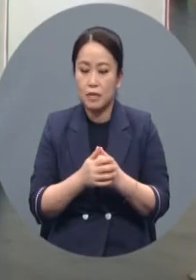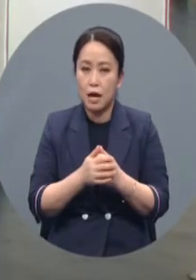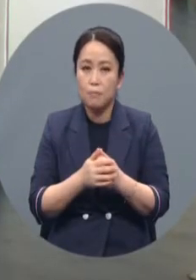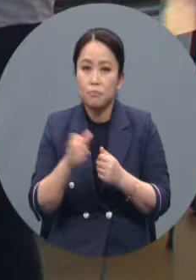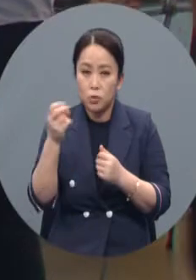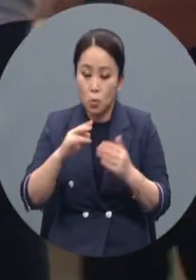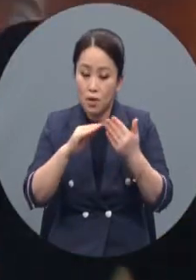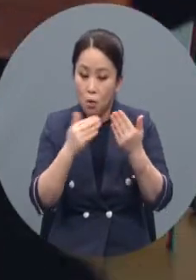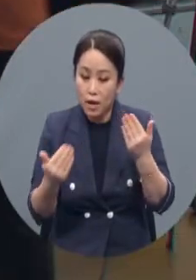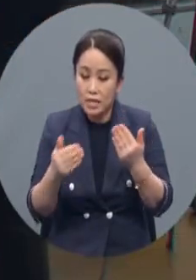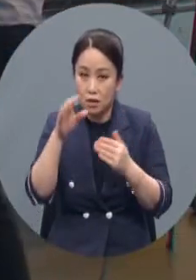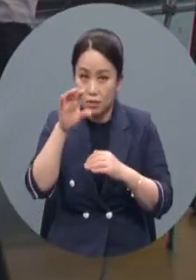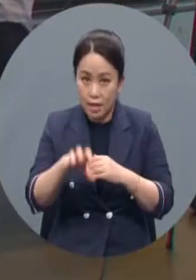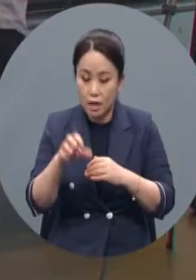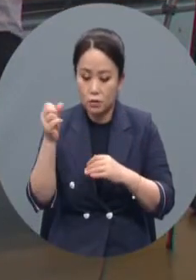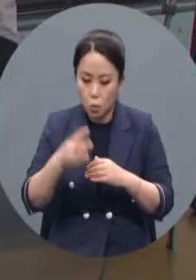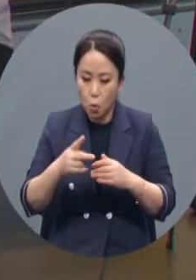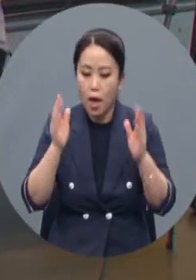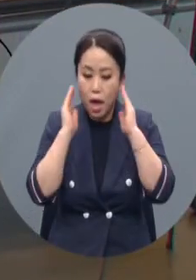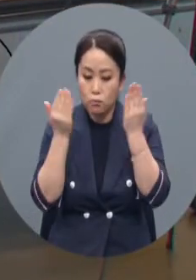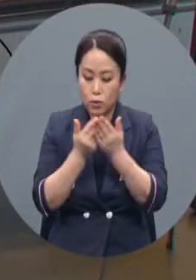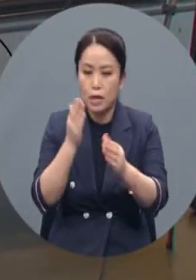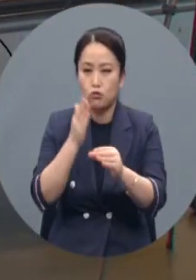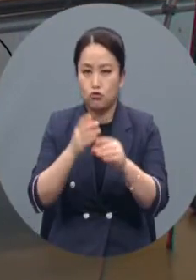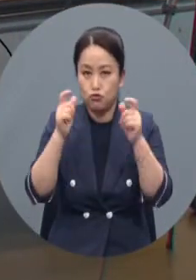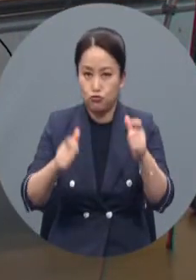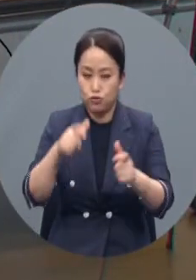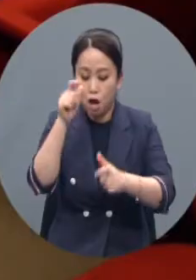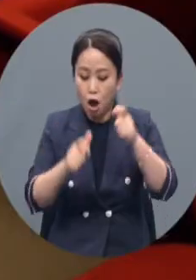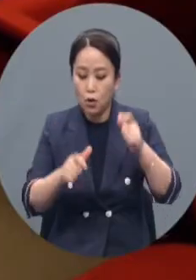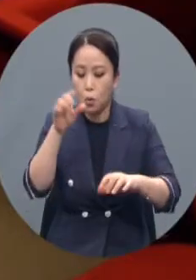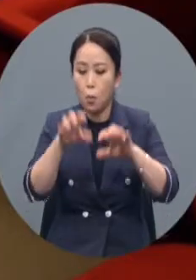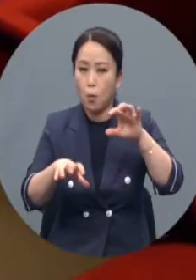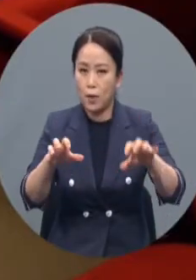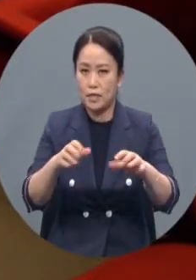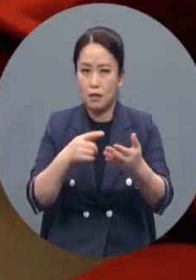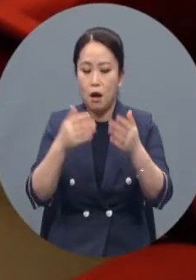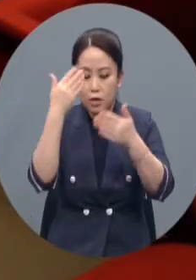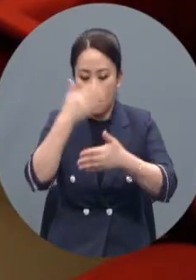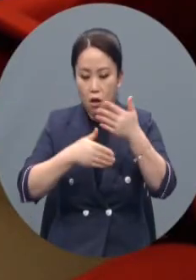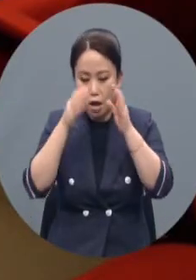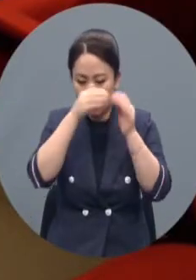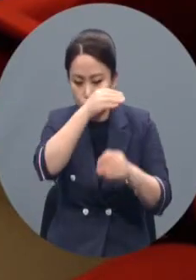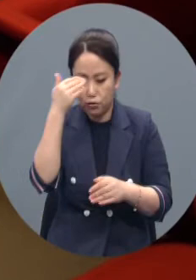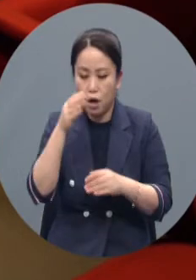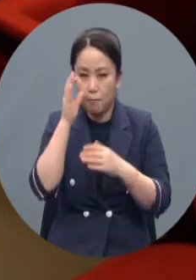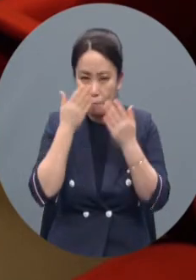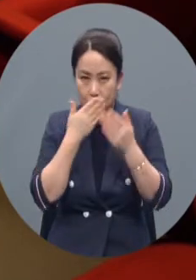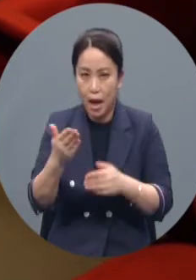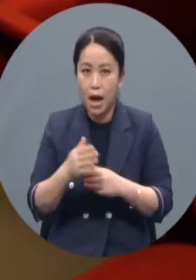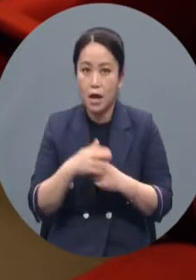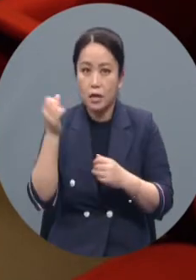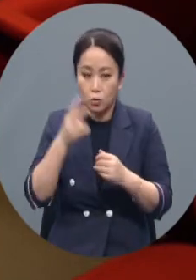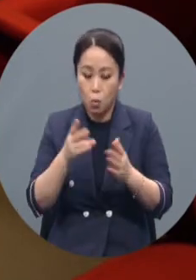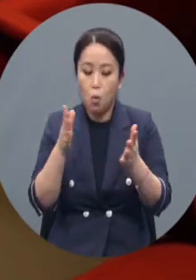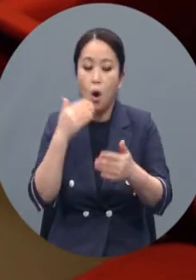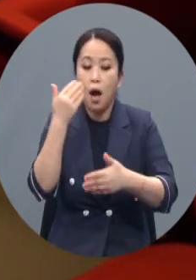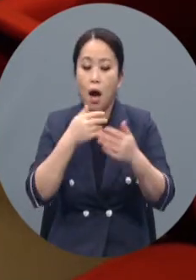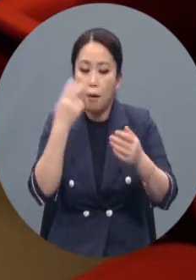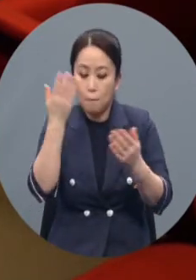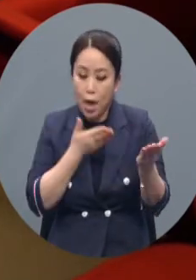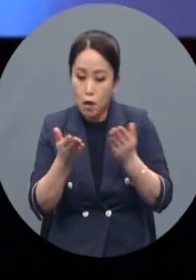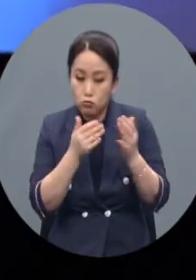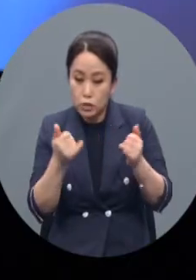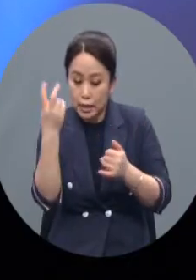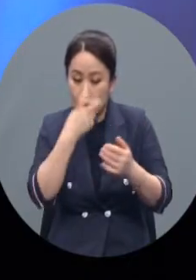아니라 해운대와 중구 등 여러 지역에서 관람할 수 있습니다. 국내 감독과 배우들의 관객과의 만남도 오프라인에서